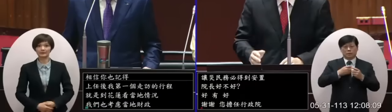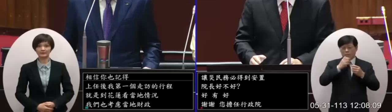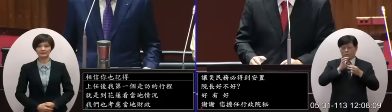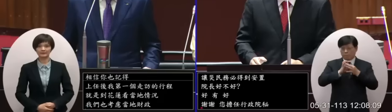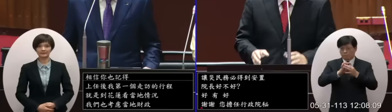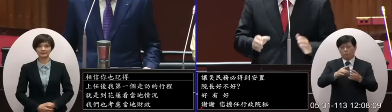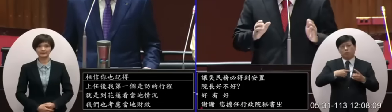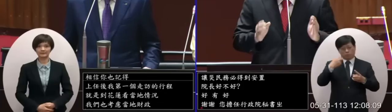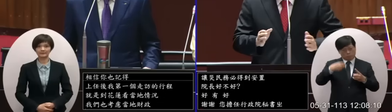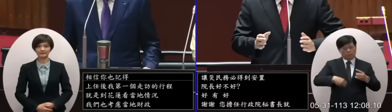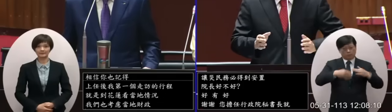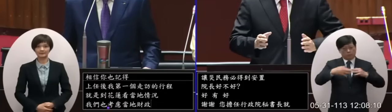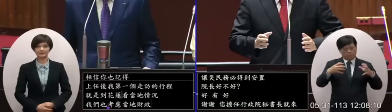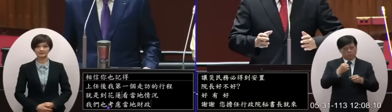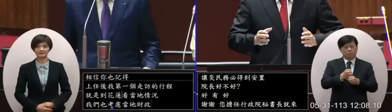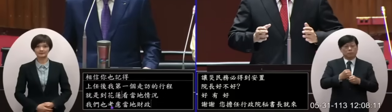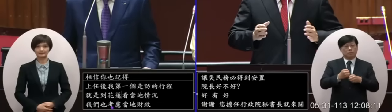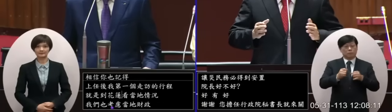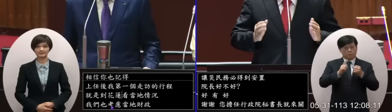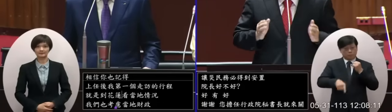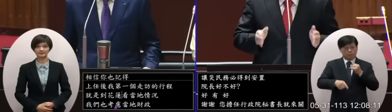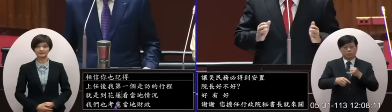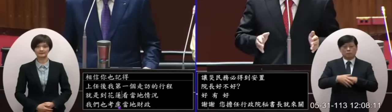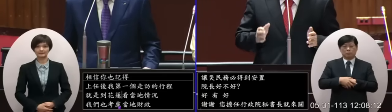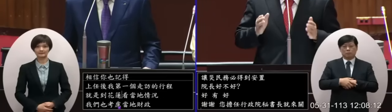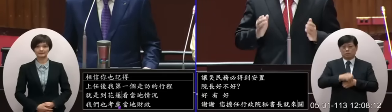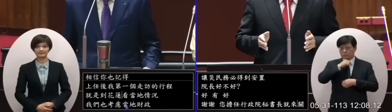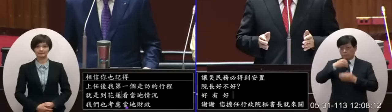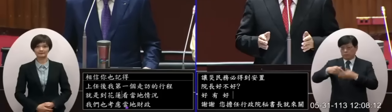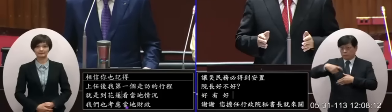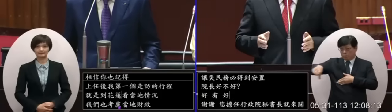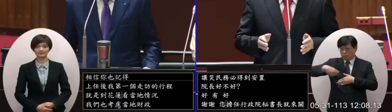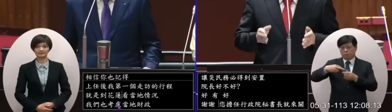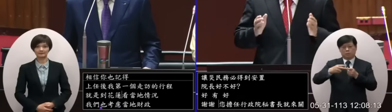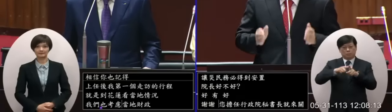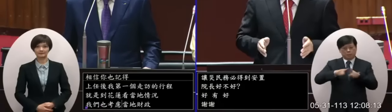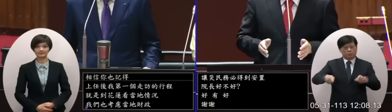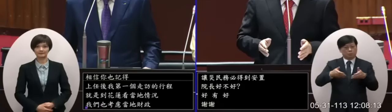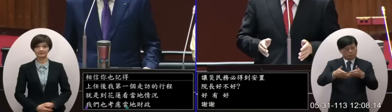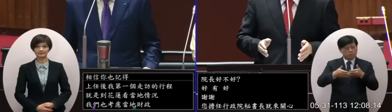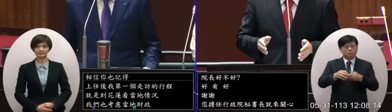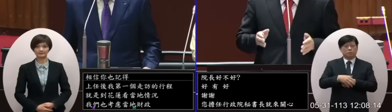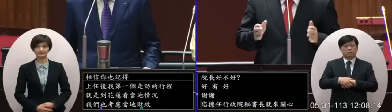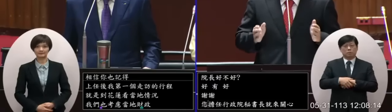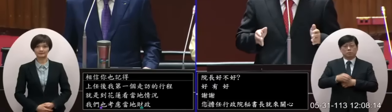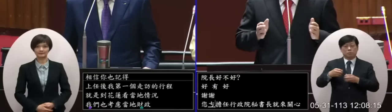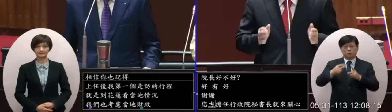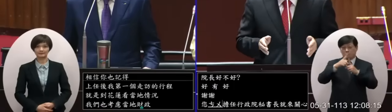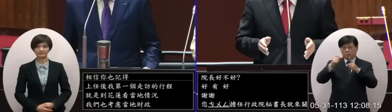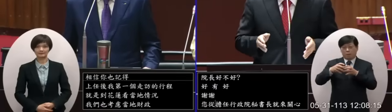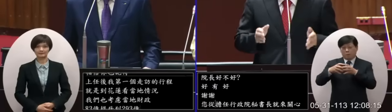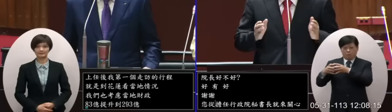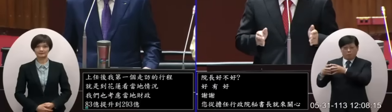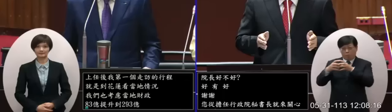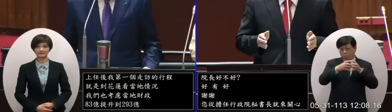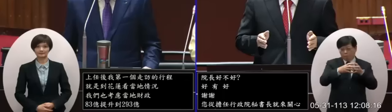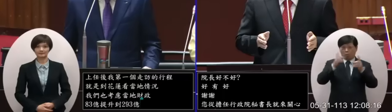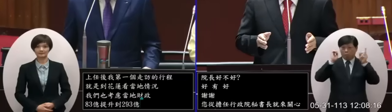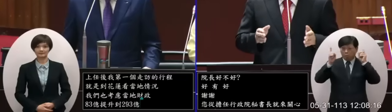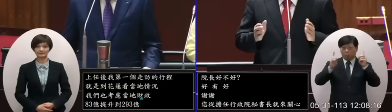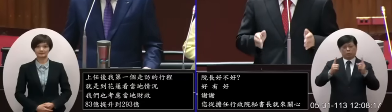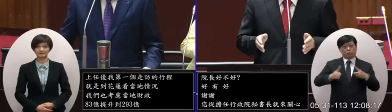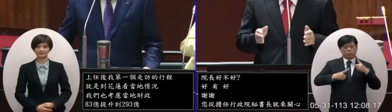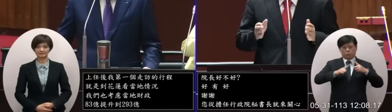望我们再次携手。最后，两岸的和平是很重要，团客两岸的团客跟自